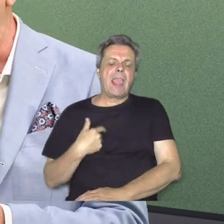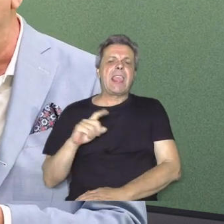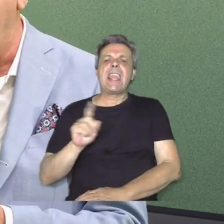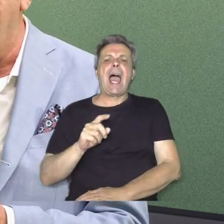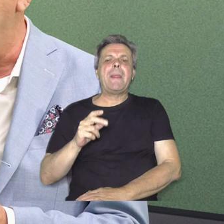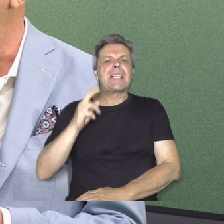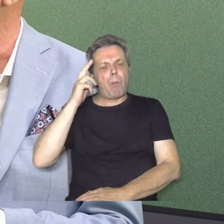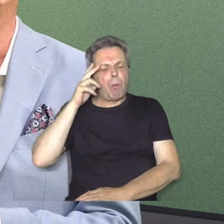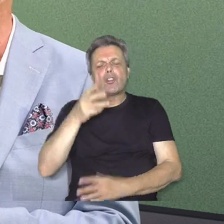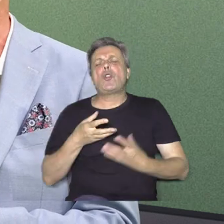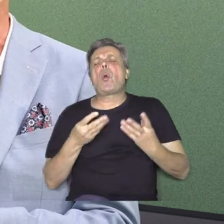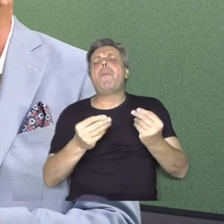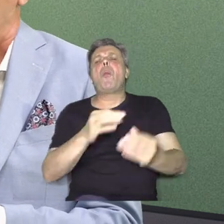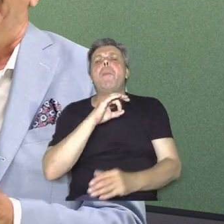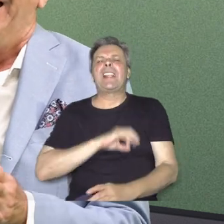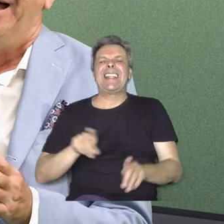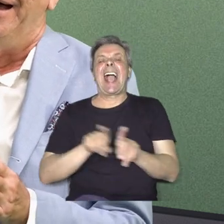toliko predsjednika kao što ste vi.